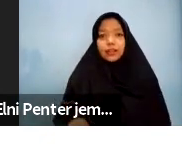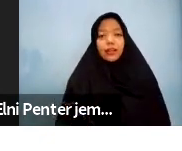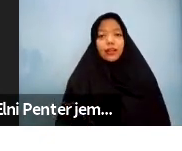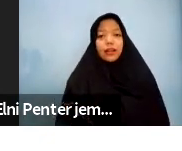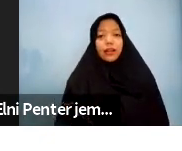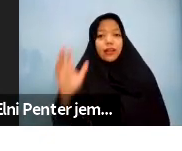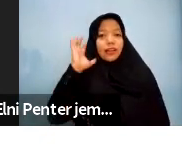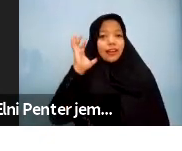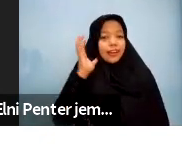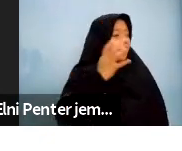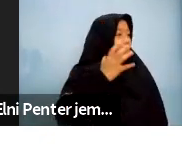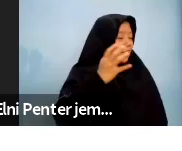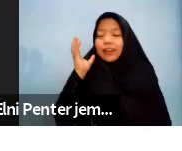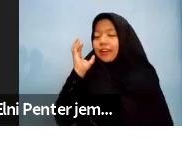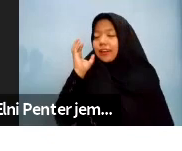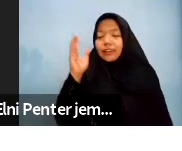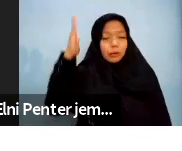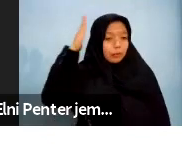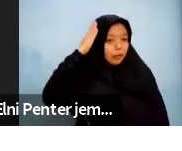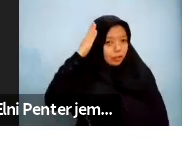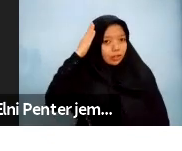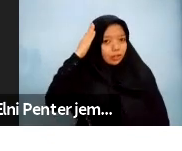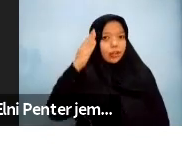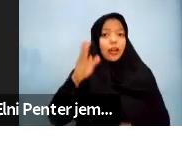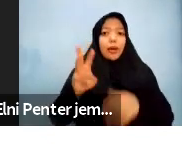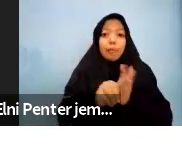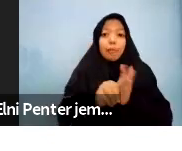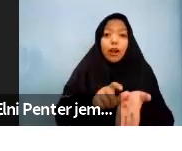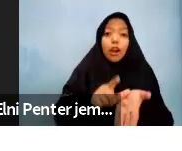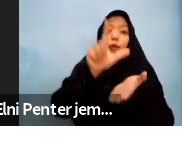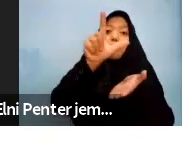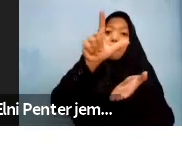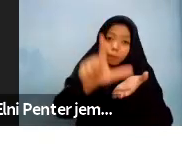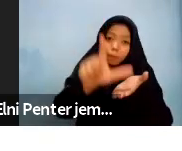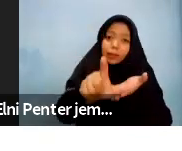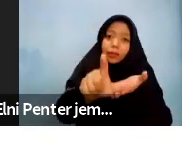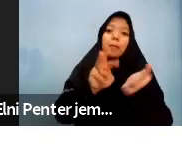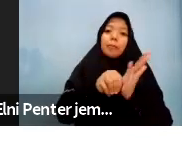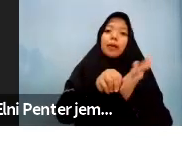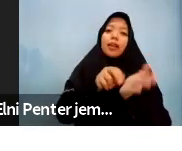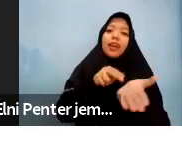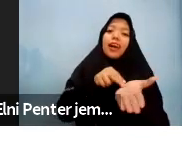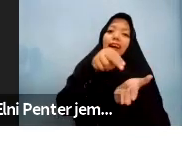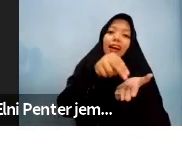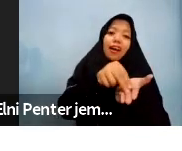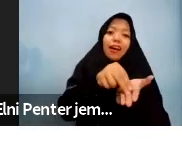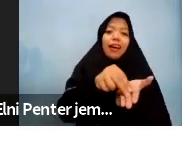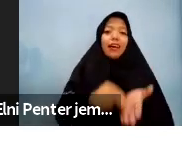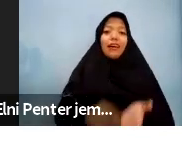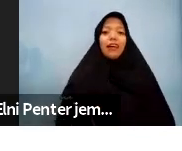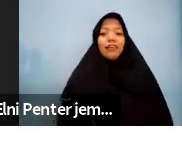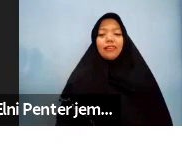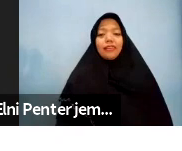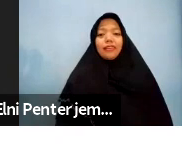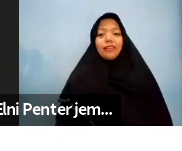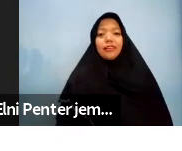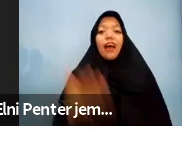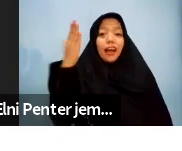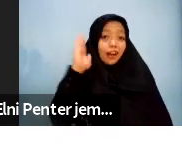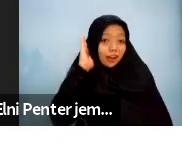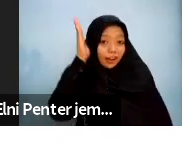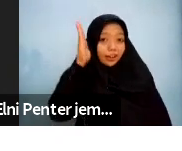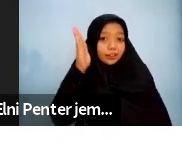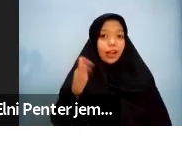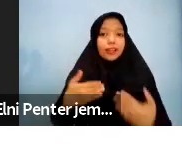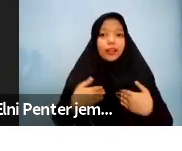berjalan melompat dan melangkah jadi ada perbedaan antara melompat dan melangkah nah